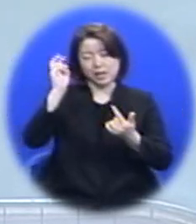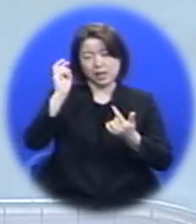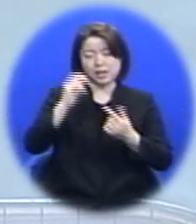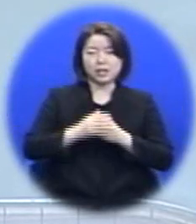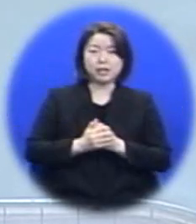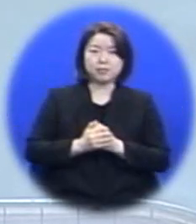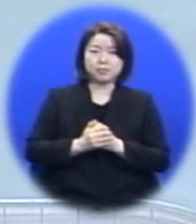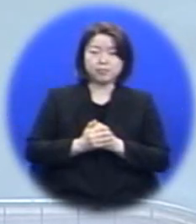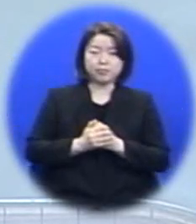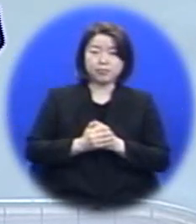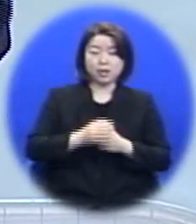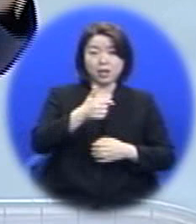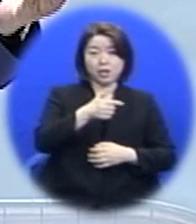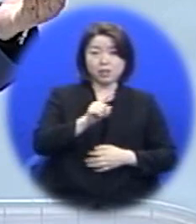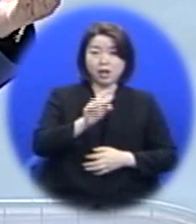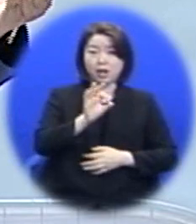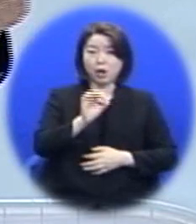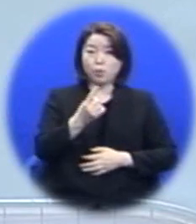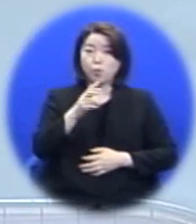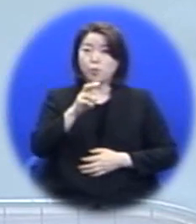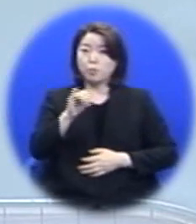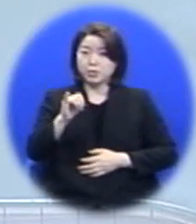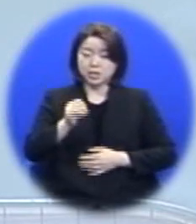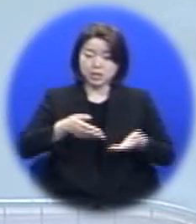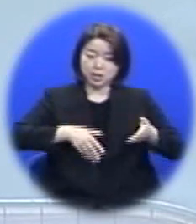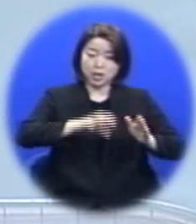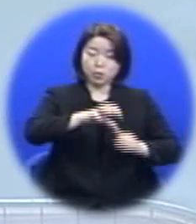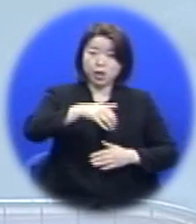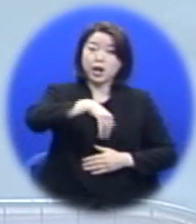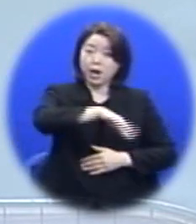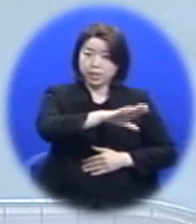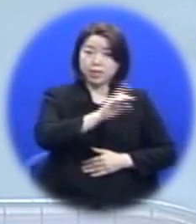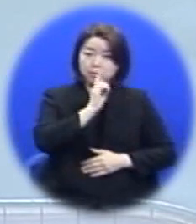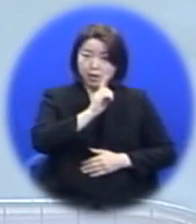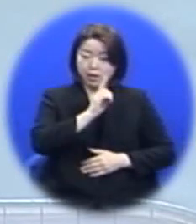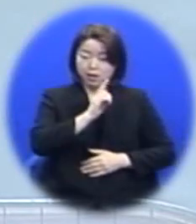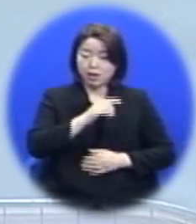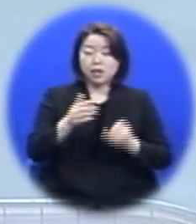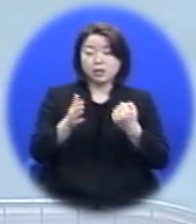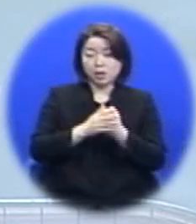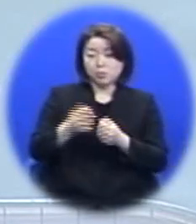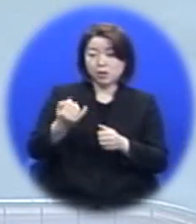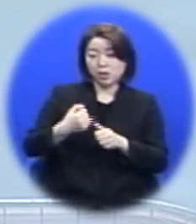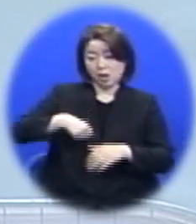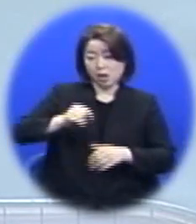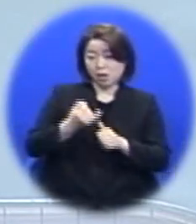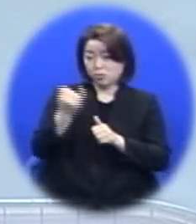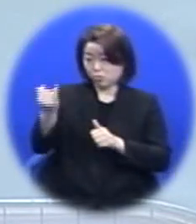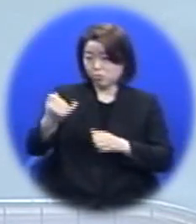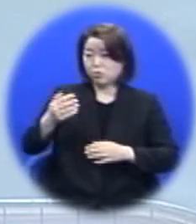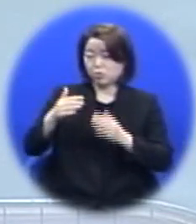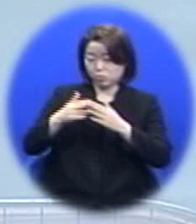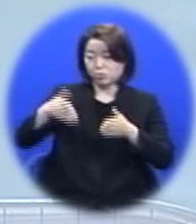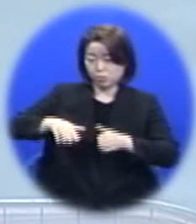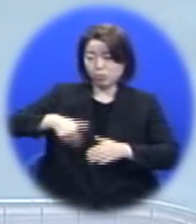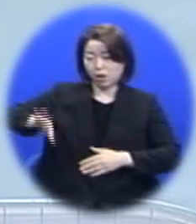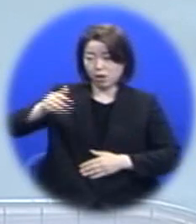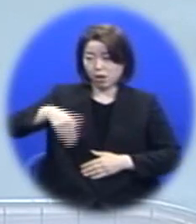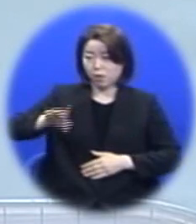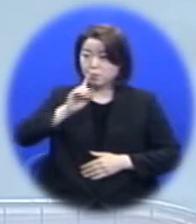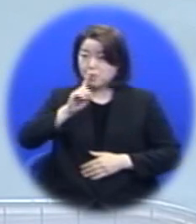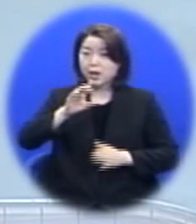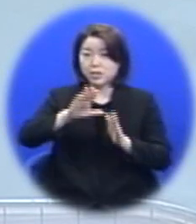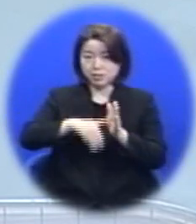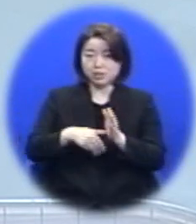이제 나오미가 고향으로 돌아가겠다 그러고 너도 이제 고향으로 돌아가라고 할 때 룻이